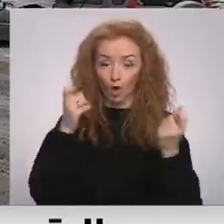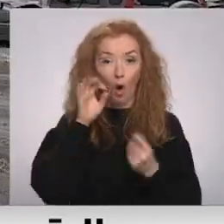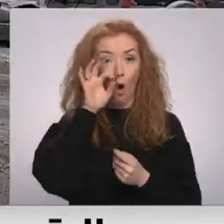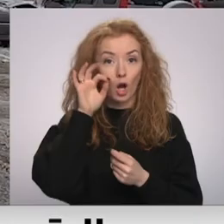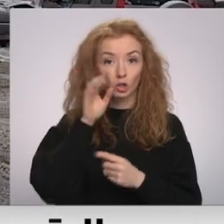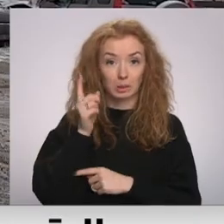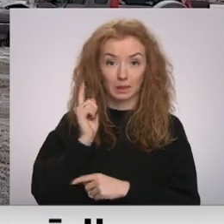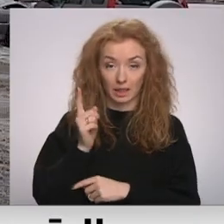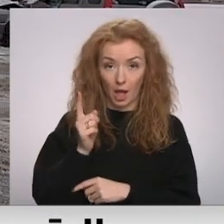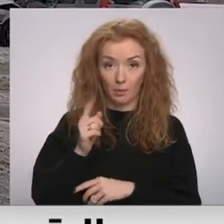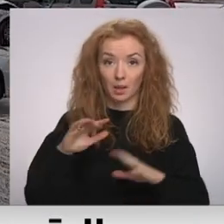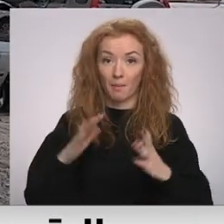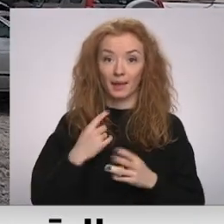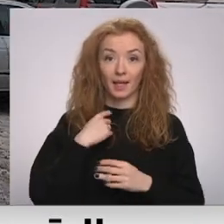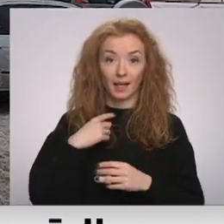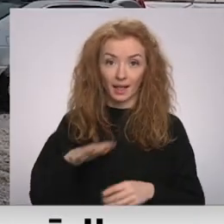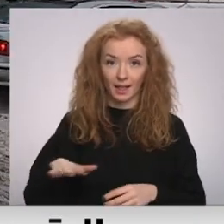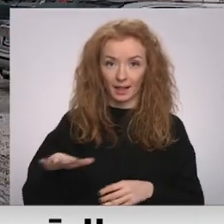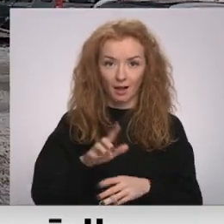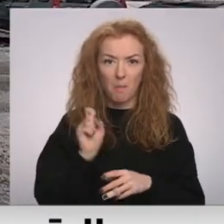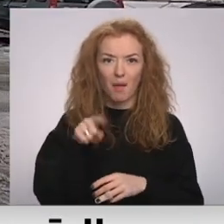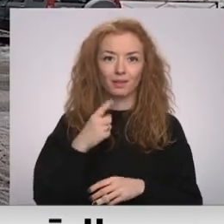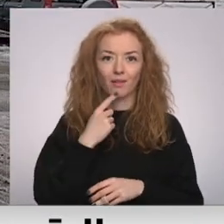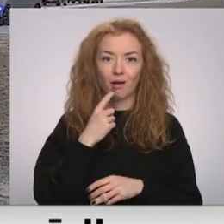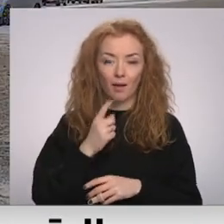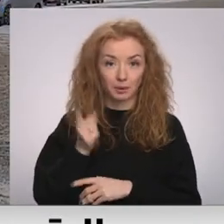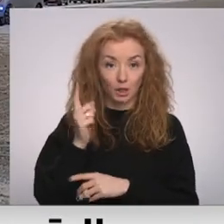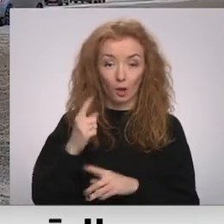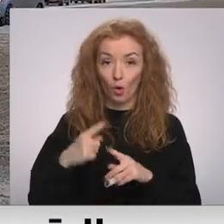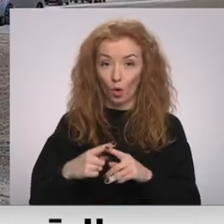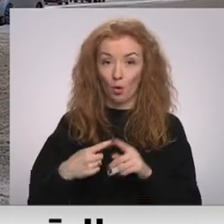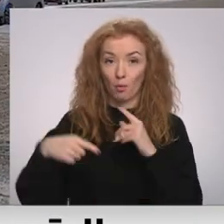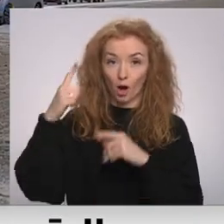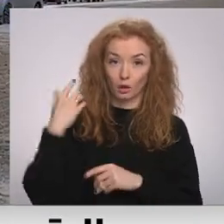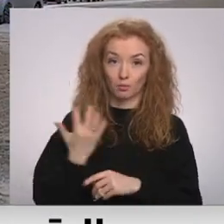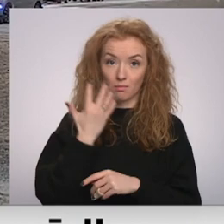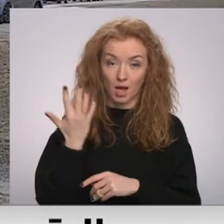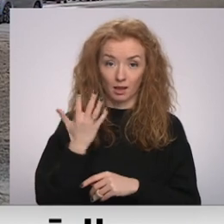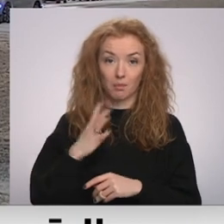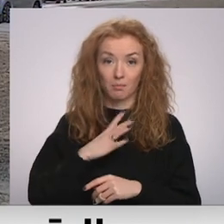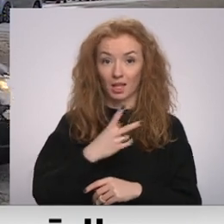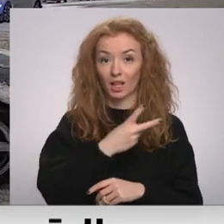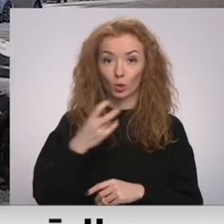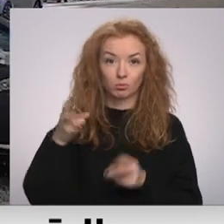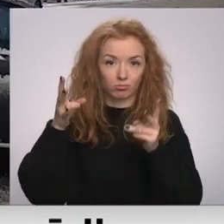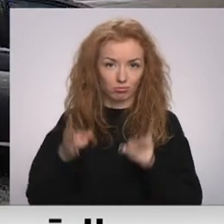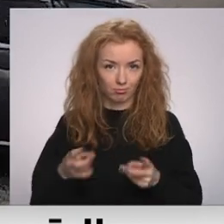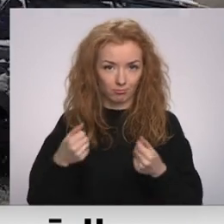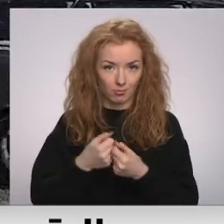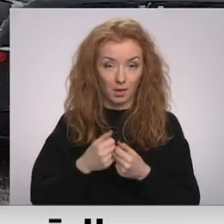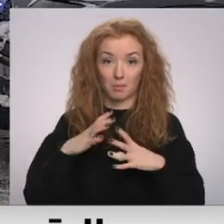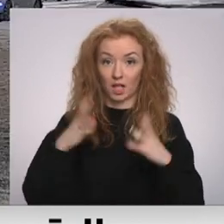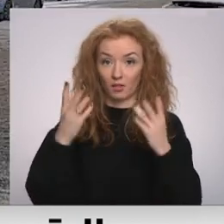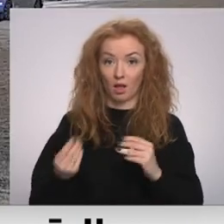oranžais brīdinājums, savukārt Rīgā pat sarkanais. Aizvadītajā piekdienā vien reģistrēti 200 negadījumi,